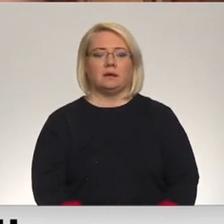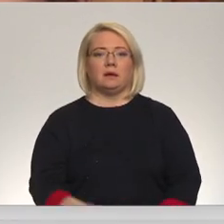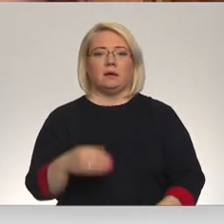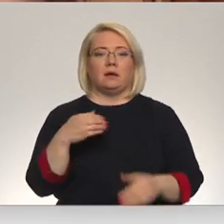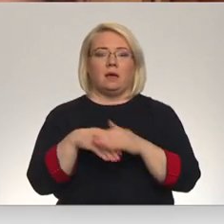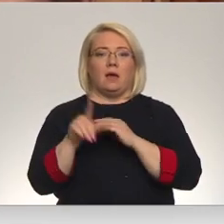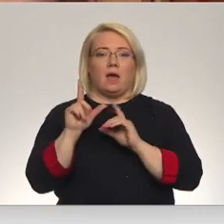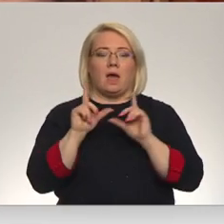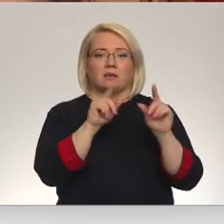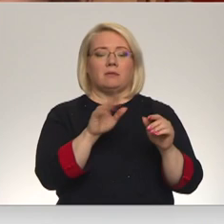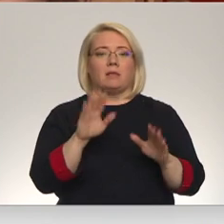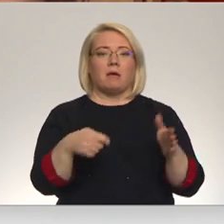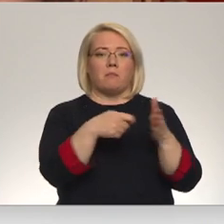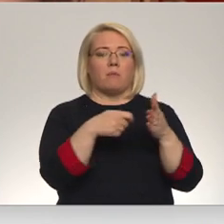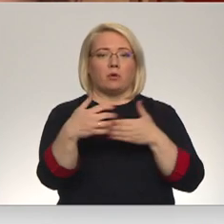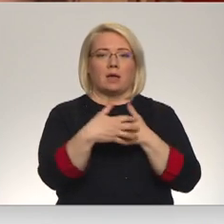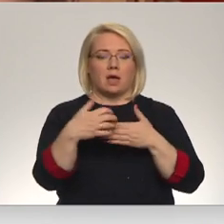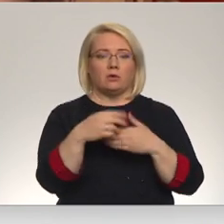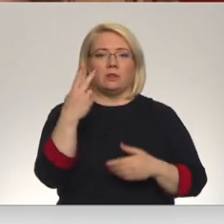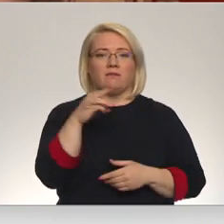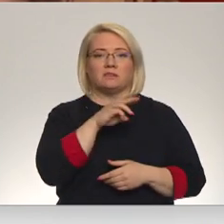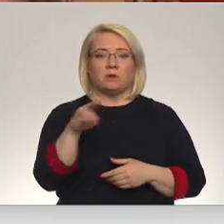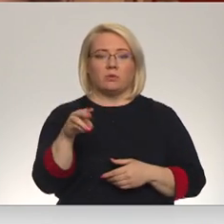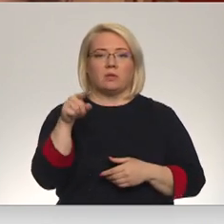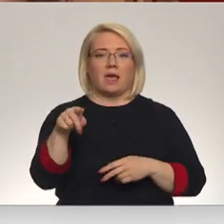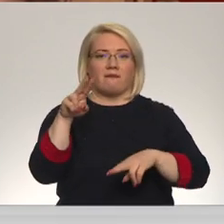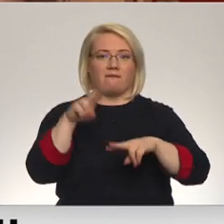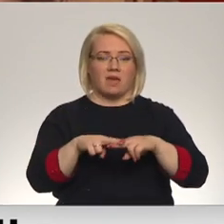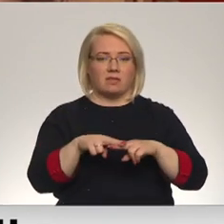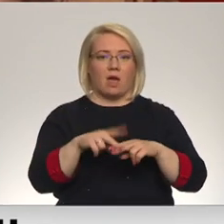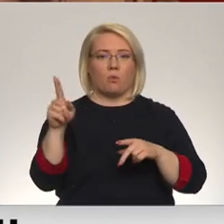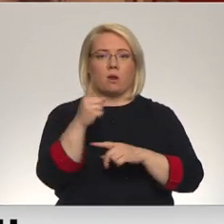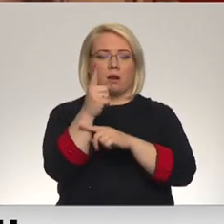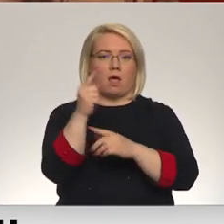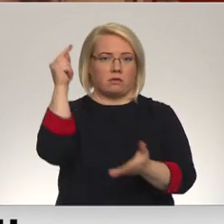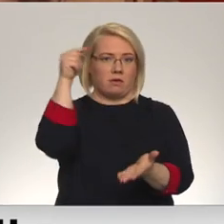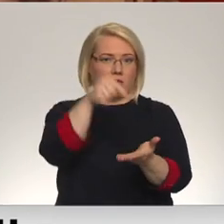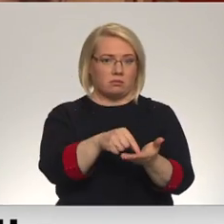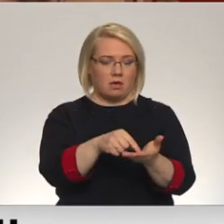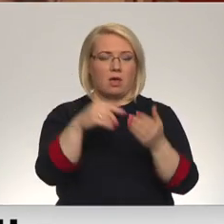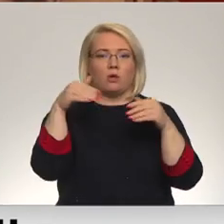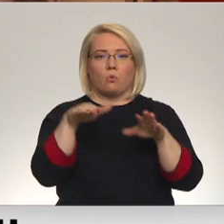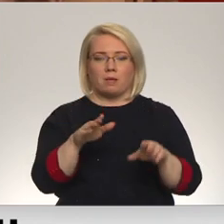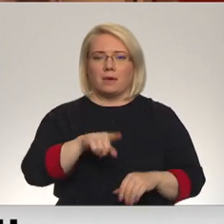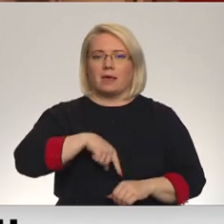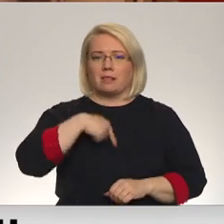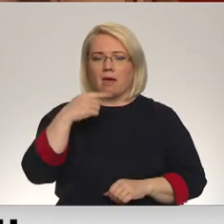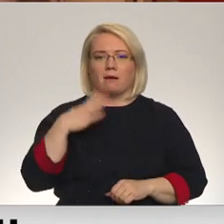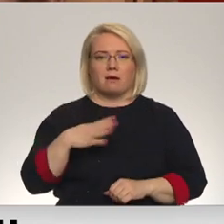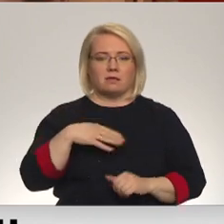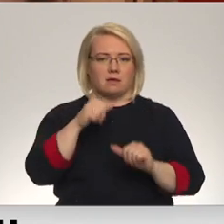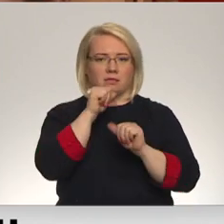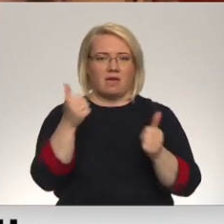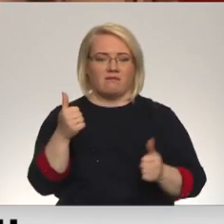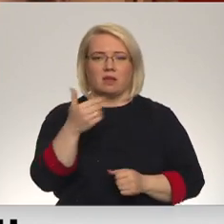Aizgāju mājās, lai parotu kaķi. 2 minūtes vēlāk tajā vietā, kur gājām, nokrita raķete. Tad nolēmām, ka ilgāk gaidīt nevar. Tas